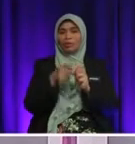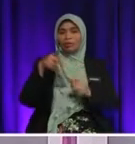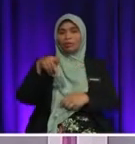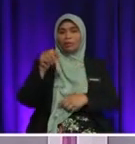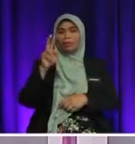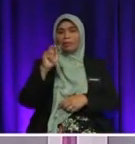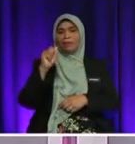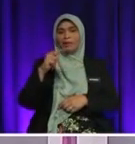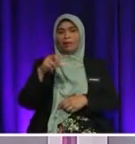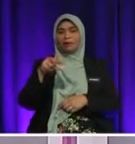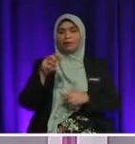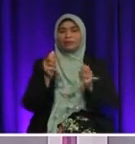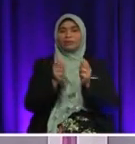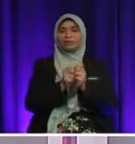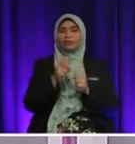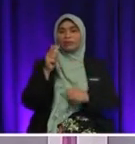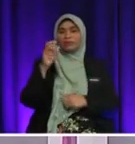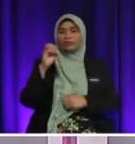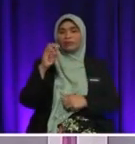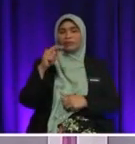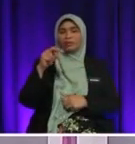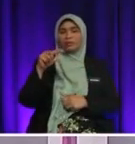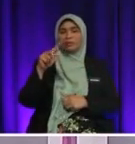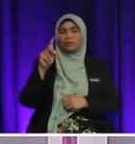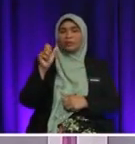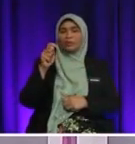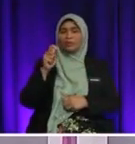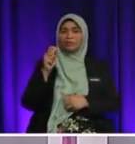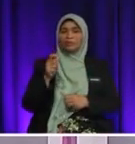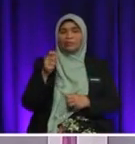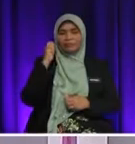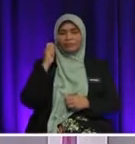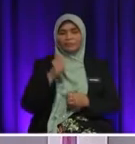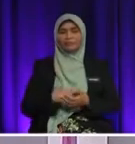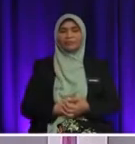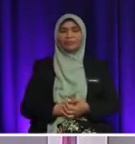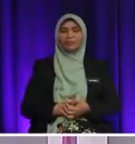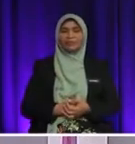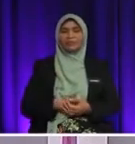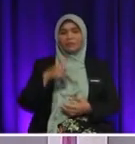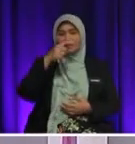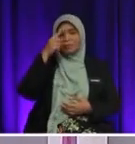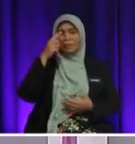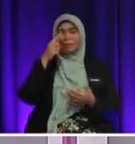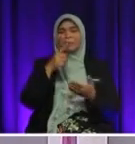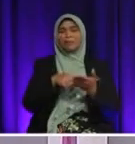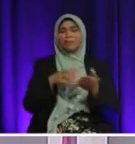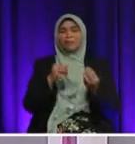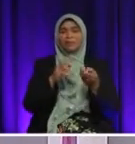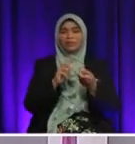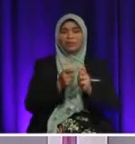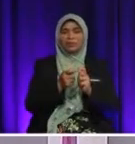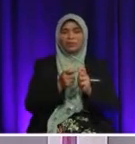putingnya dengan tongkat. Sakti tu cikgu. Ya betul. Dia minta buat pertukaran. Sebab apa? Sebab ketika budak